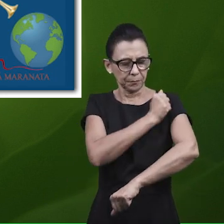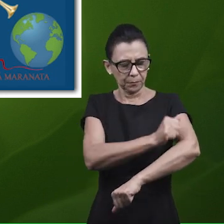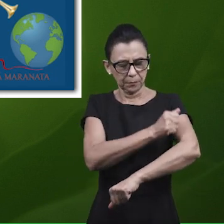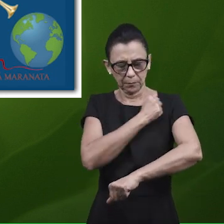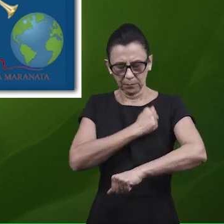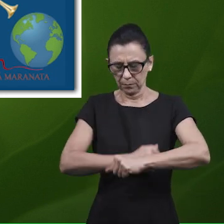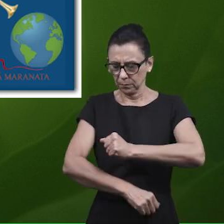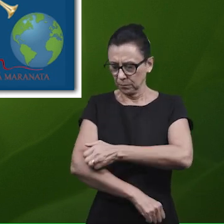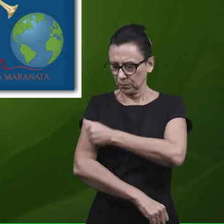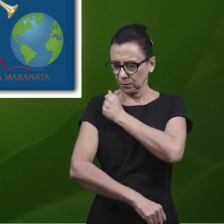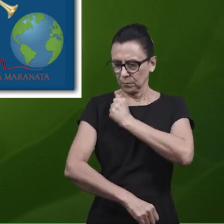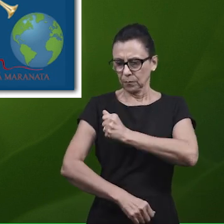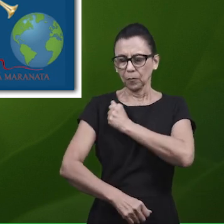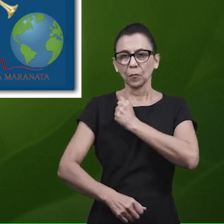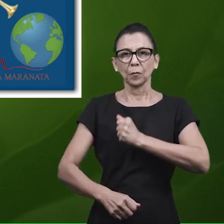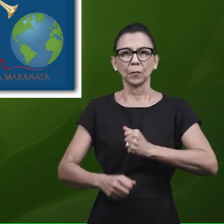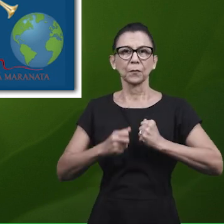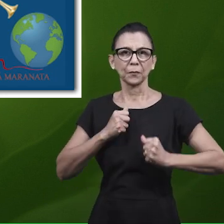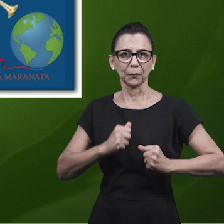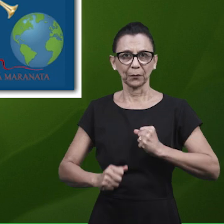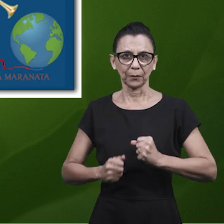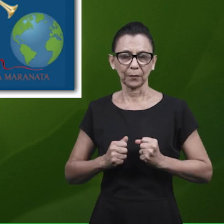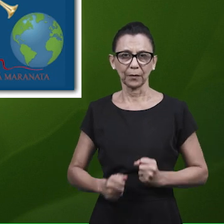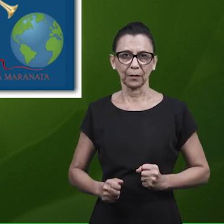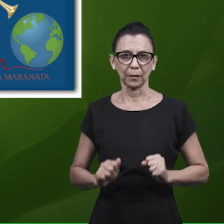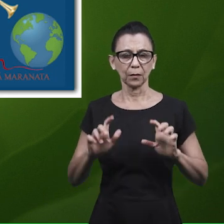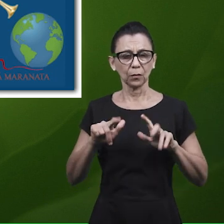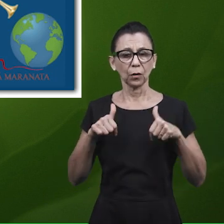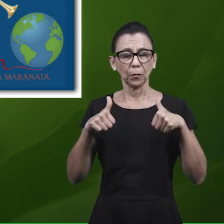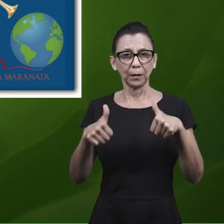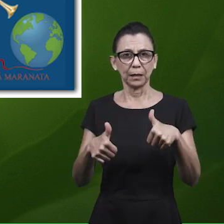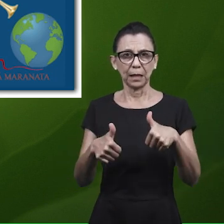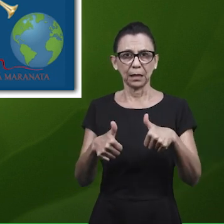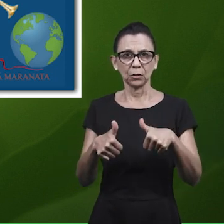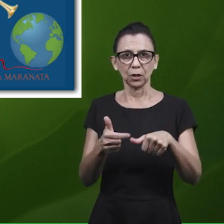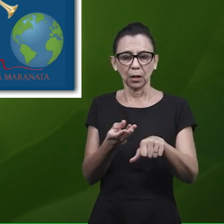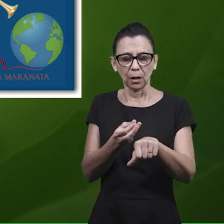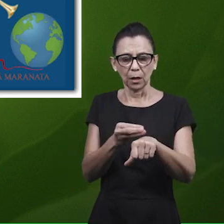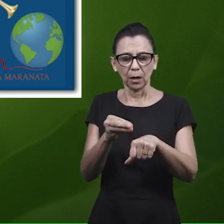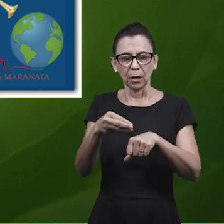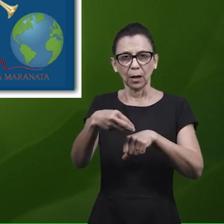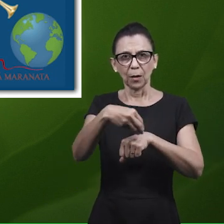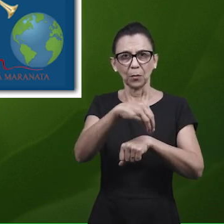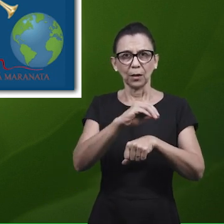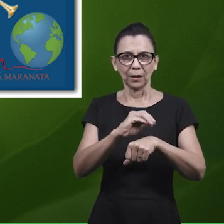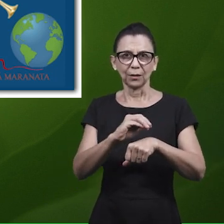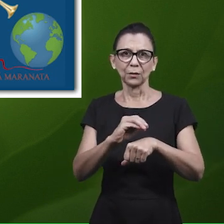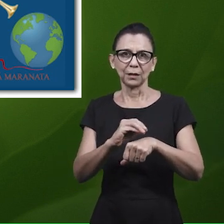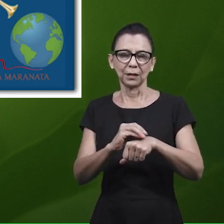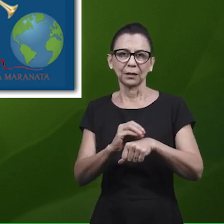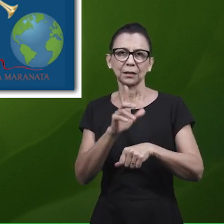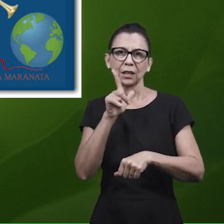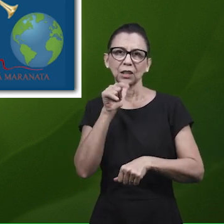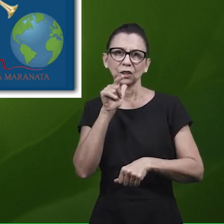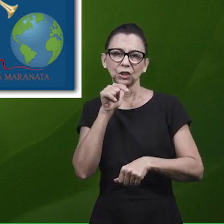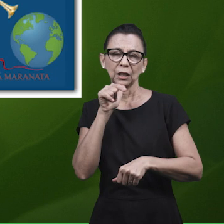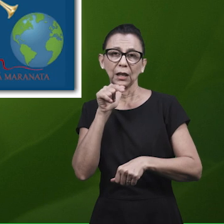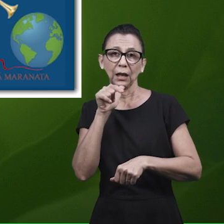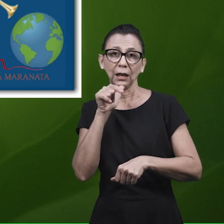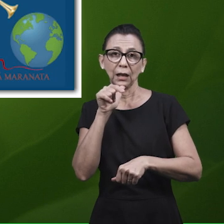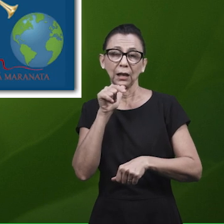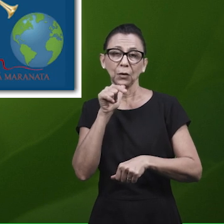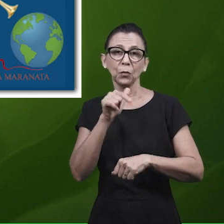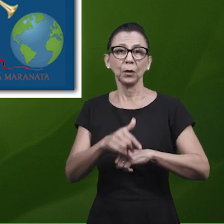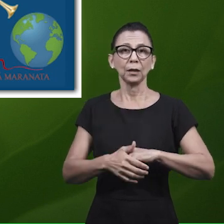Le savon, il agit en reliant dans sa portion circulaire à la molécule d'eau et dans sa portion